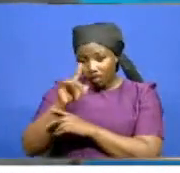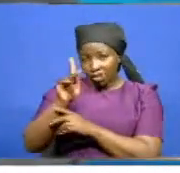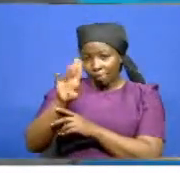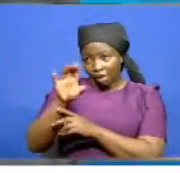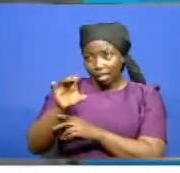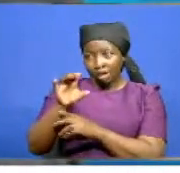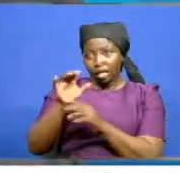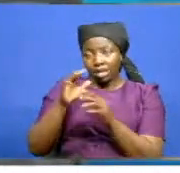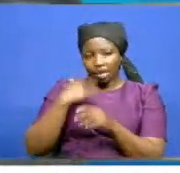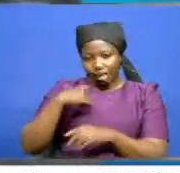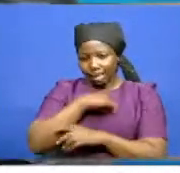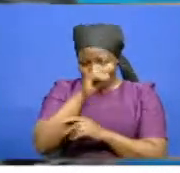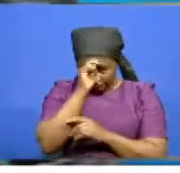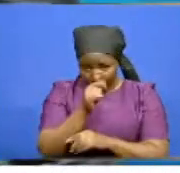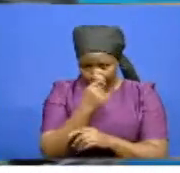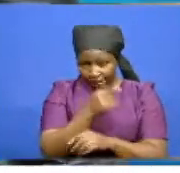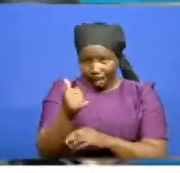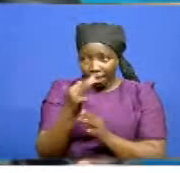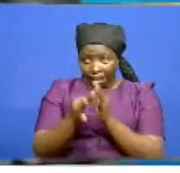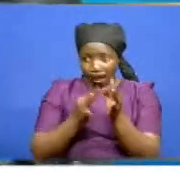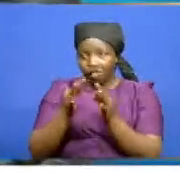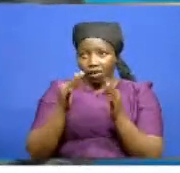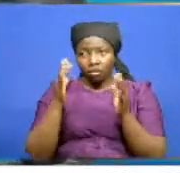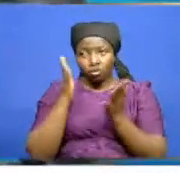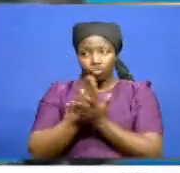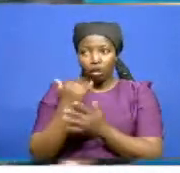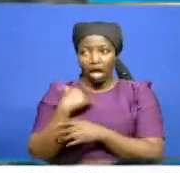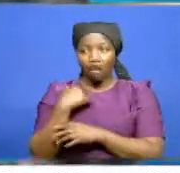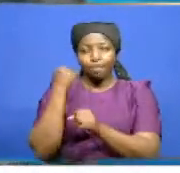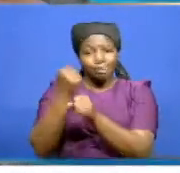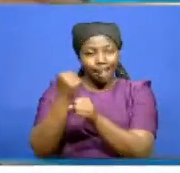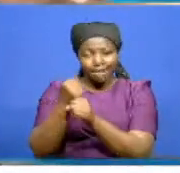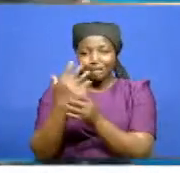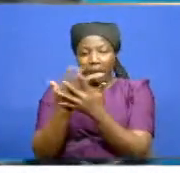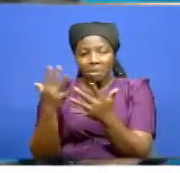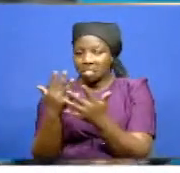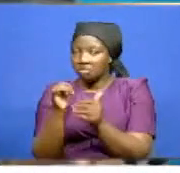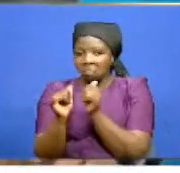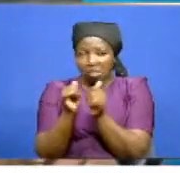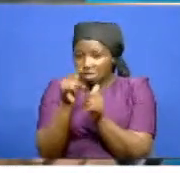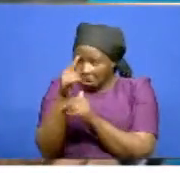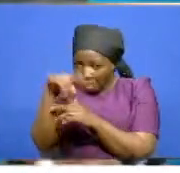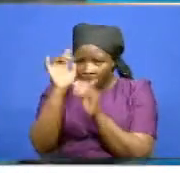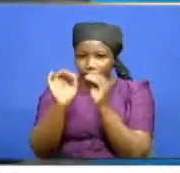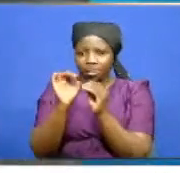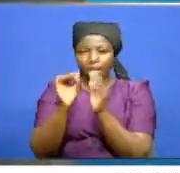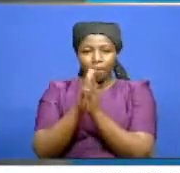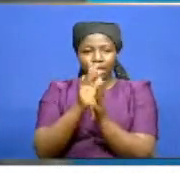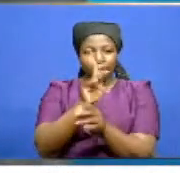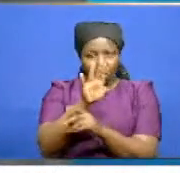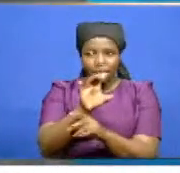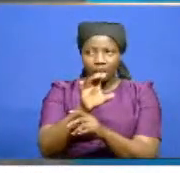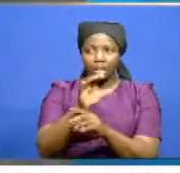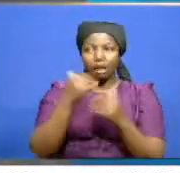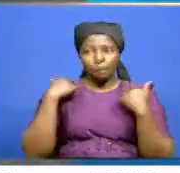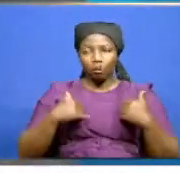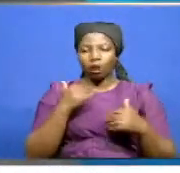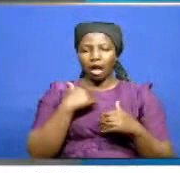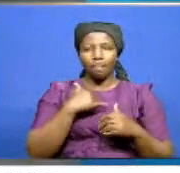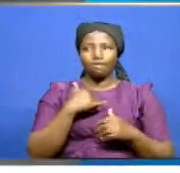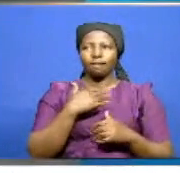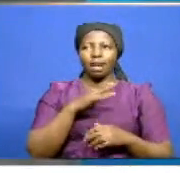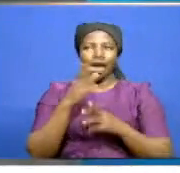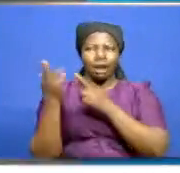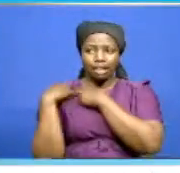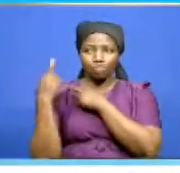na tunaheshimiana pale, kama kuna mahali tumepinga kipepita kiwango ya hewani na KBC, hayawa national responsibility.